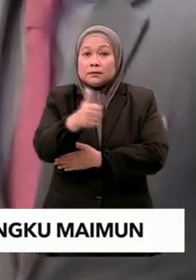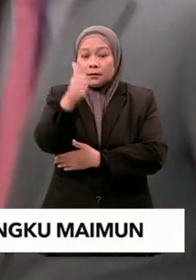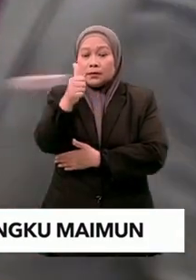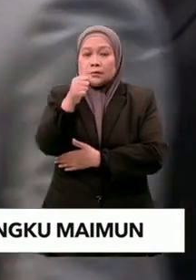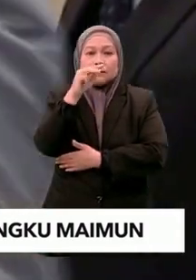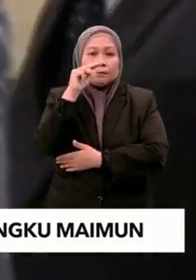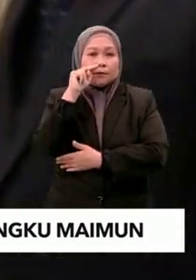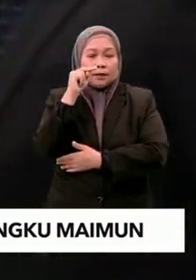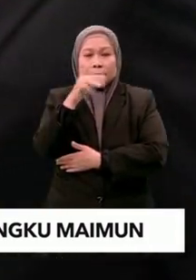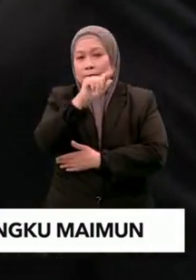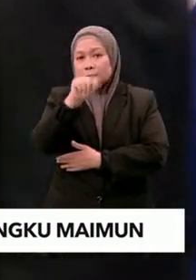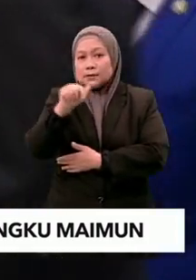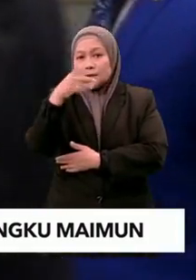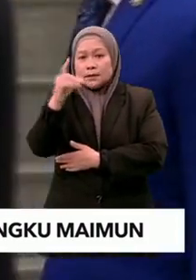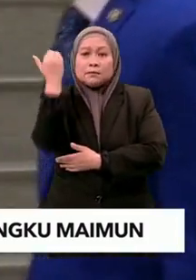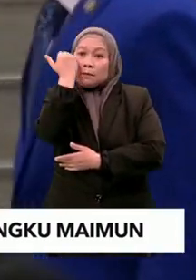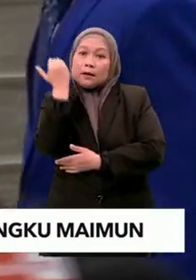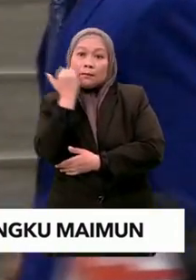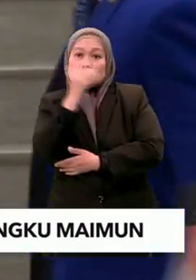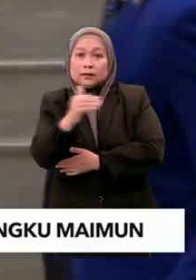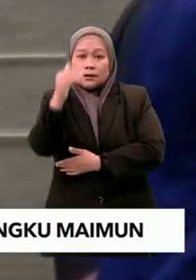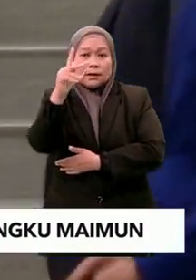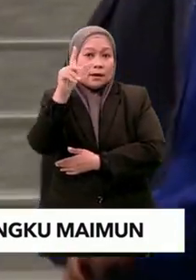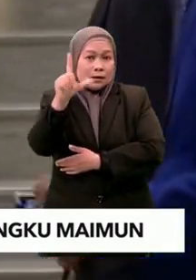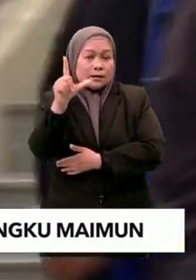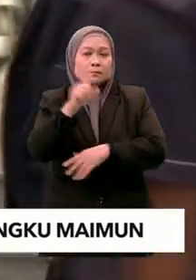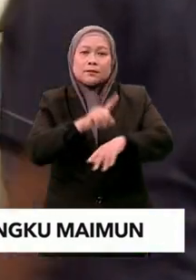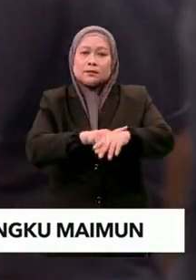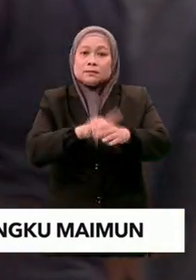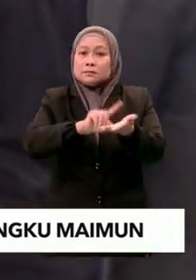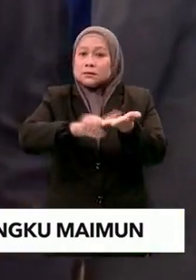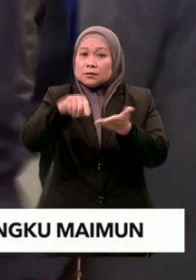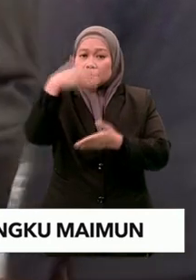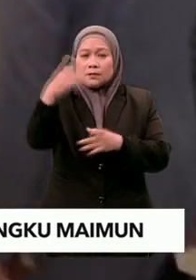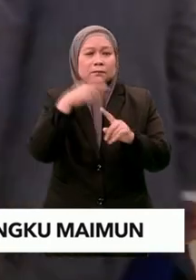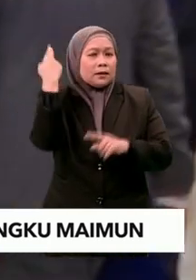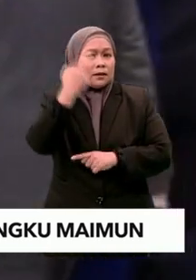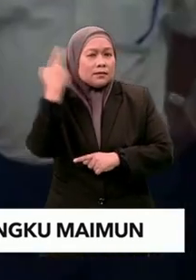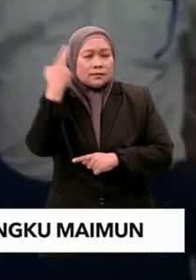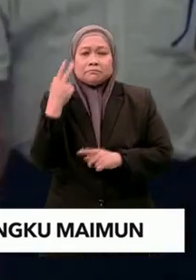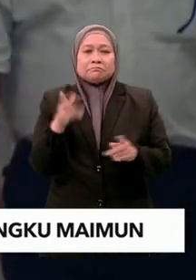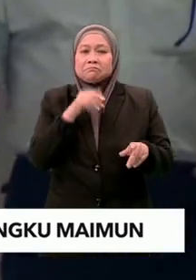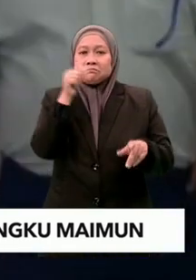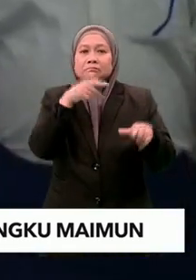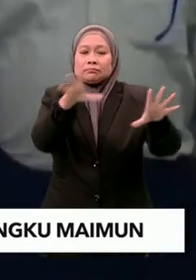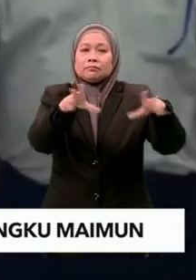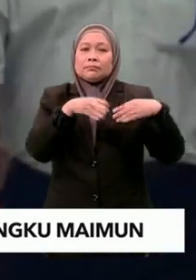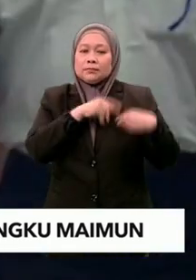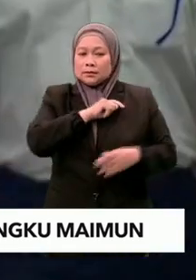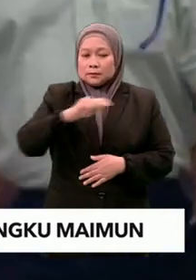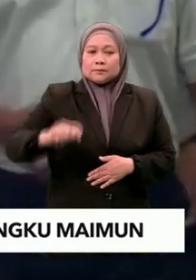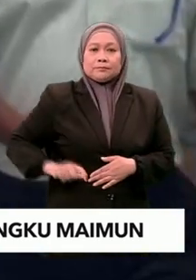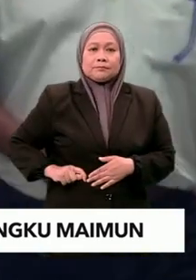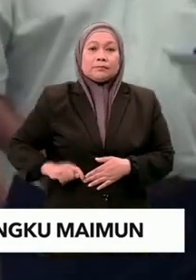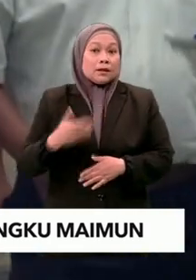Datuk Seri Ahmad Zahid Hamidi di Mahkamah tinggi Kuala Lumpur pada minggu hadapan namun alasan itu tidak diterima Tengku maimoon